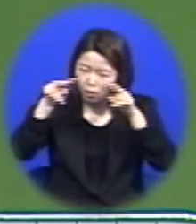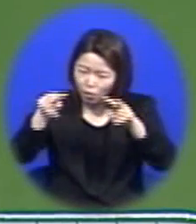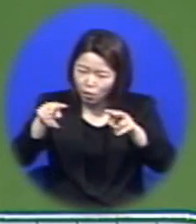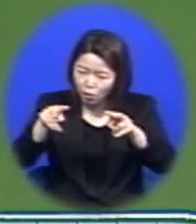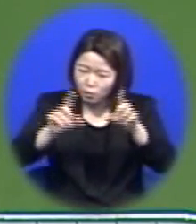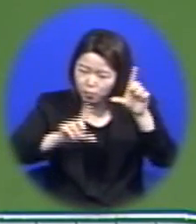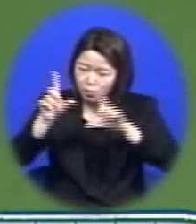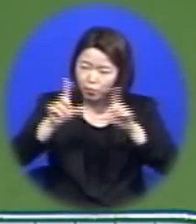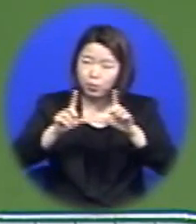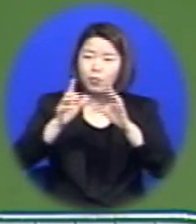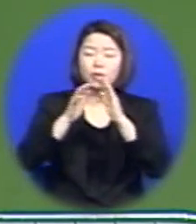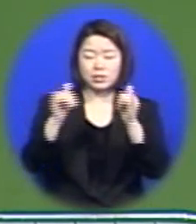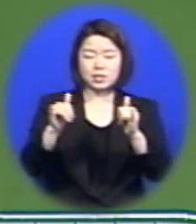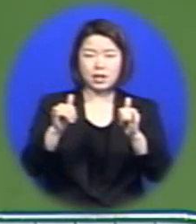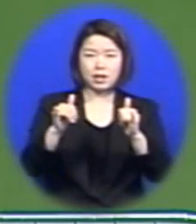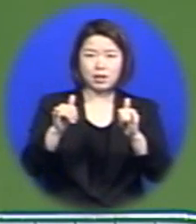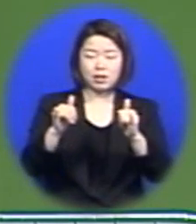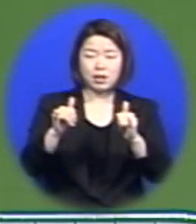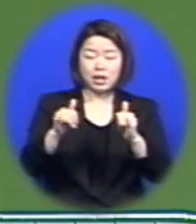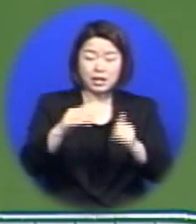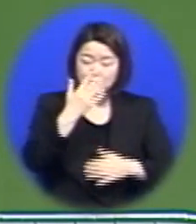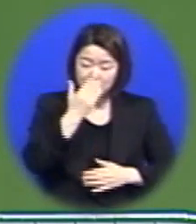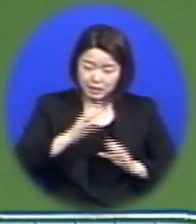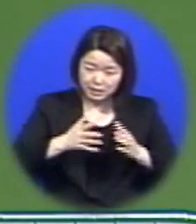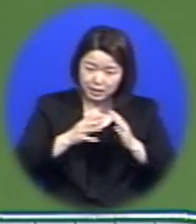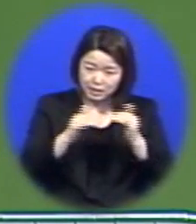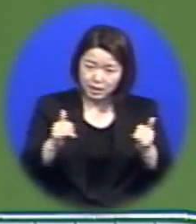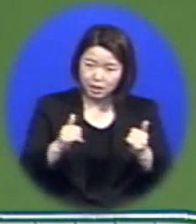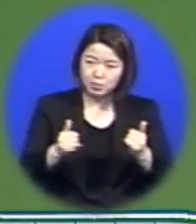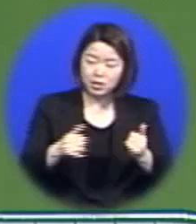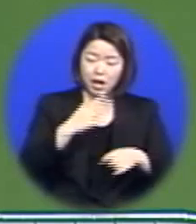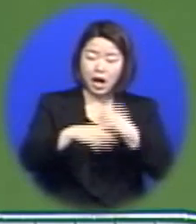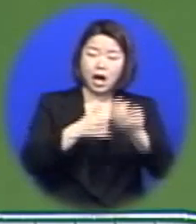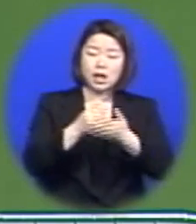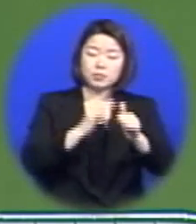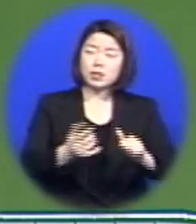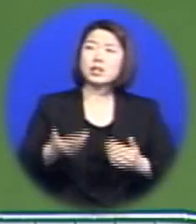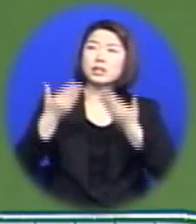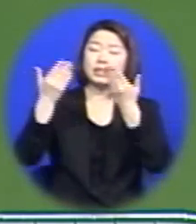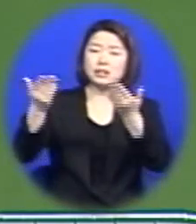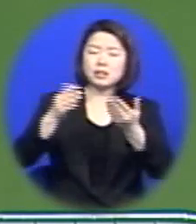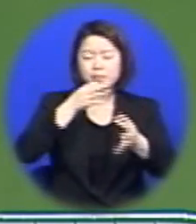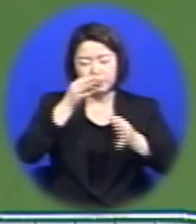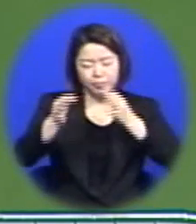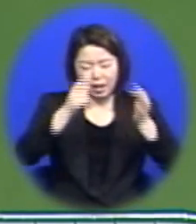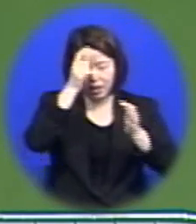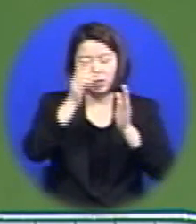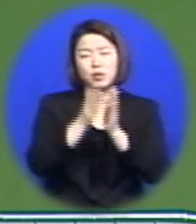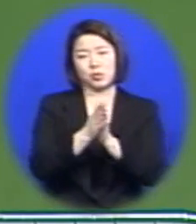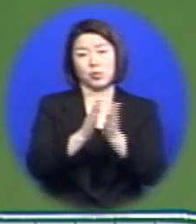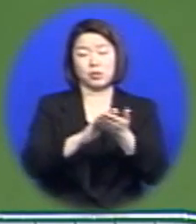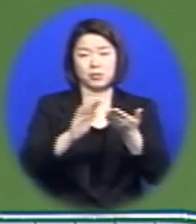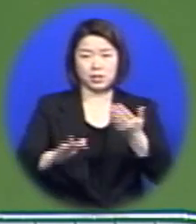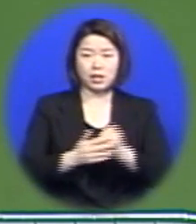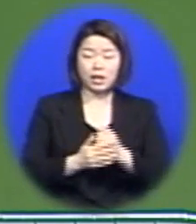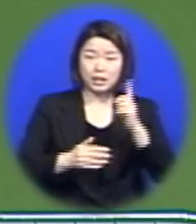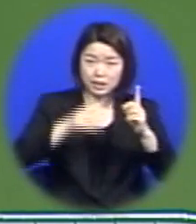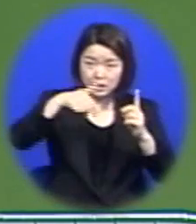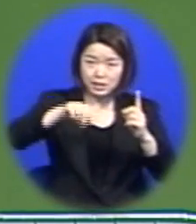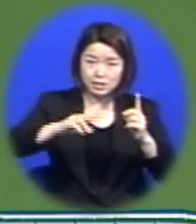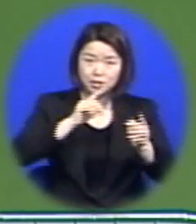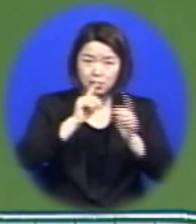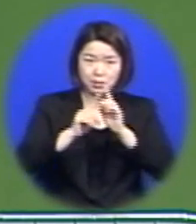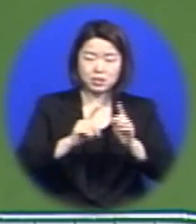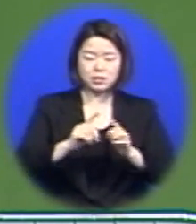그 이스라엘 성에 드 하나님께 드린 탄식의 기도입니다 1절 말씀이 이렇습니다 하나님